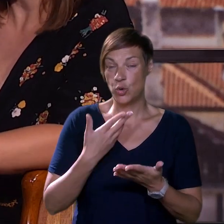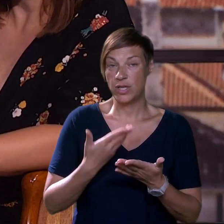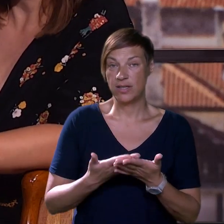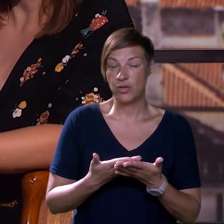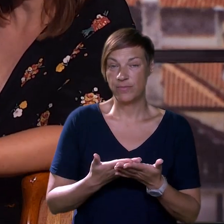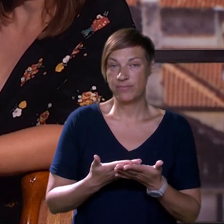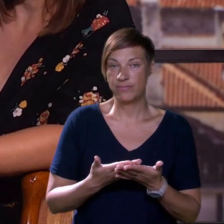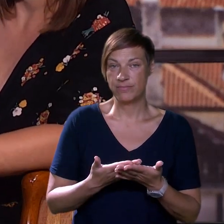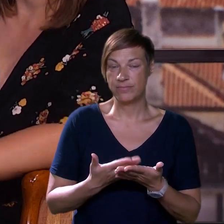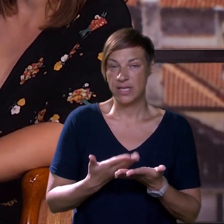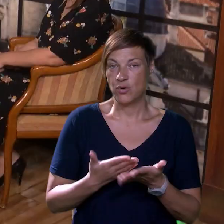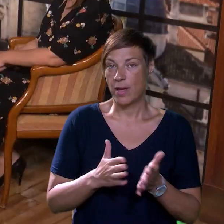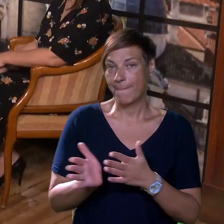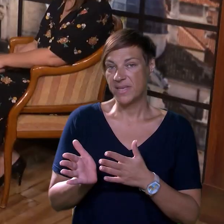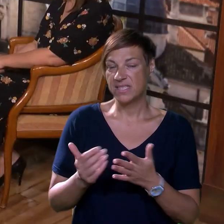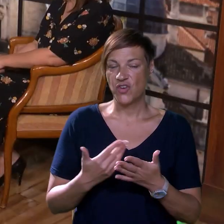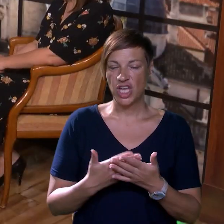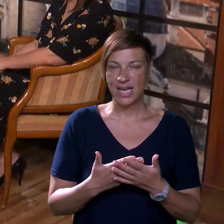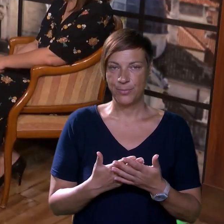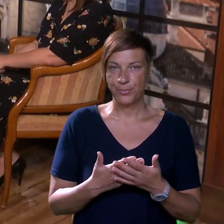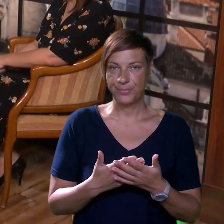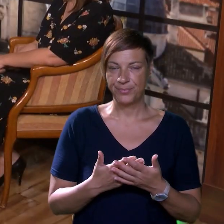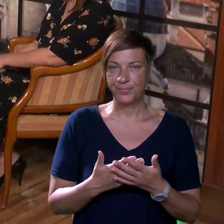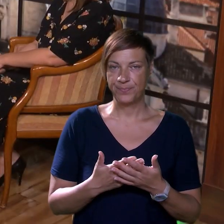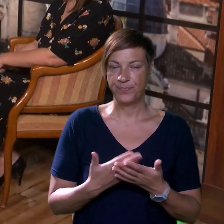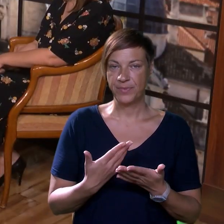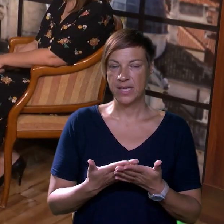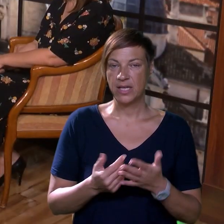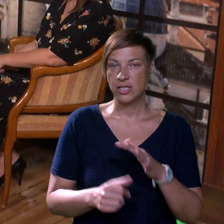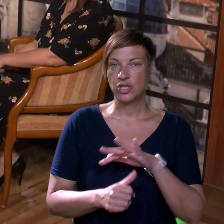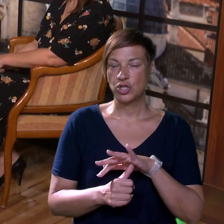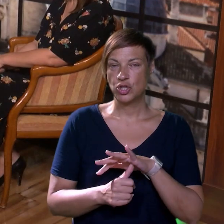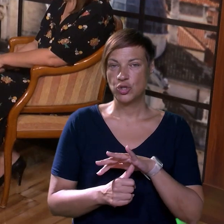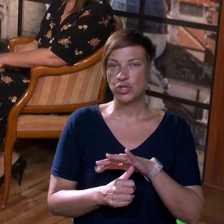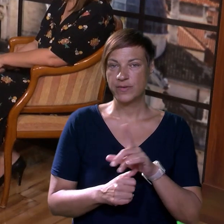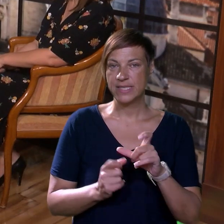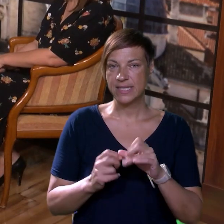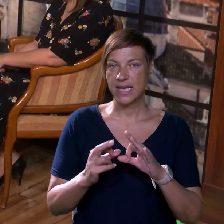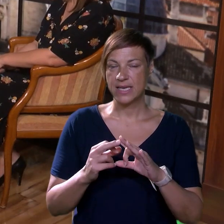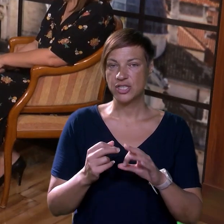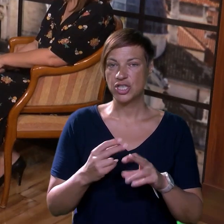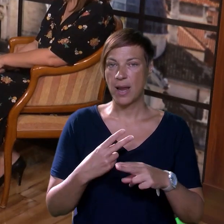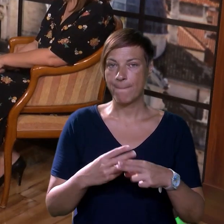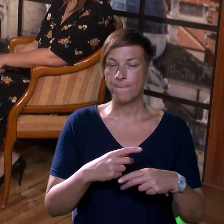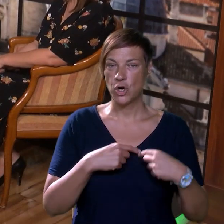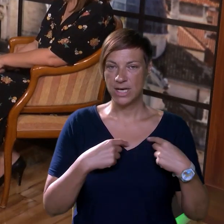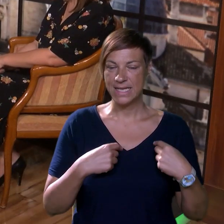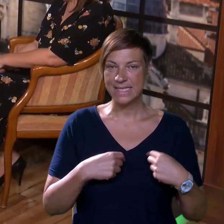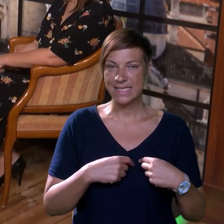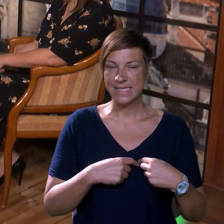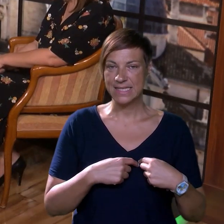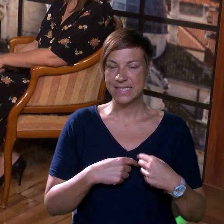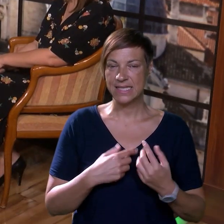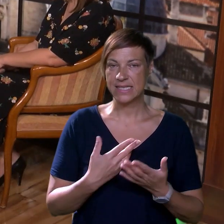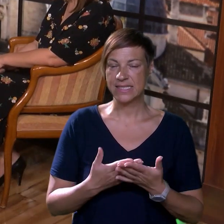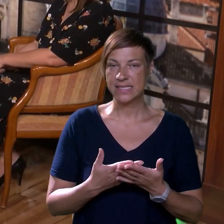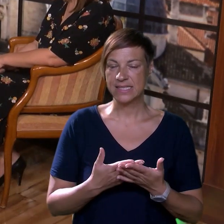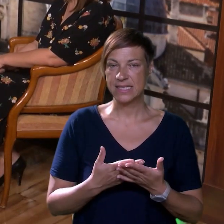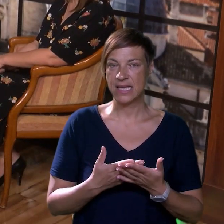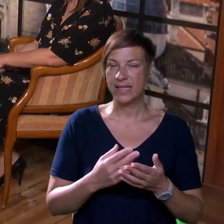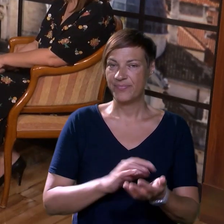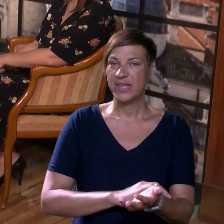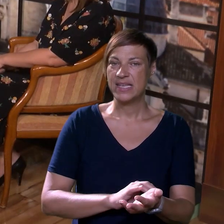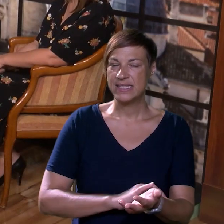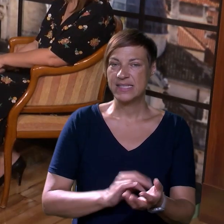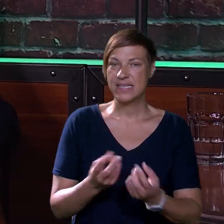to? Koje bi vi možda izdvojili? Pa to su uglavnom ishemična bolest srca, znači taj neuredni način života,